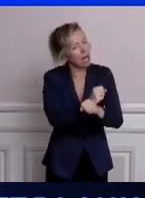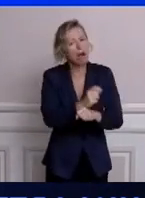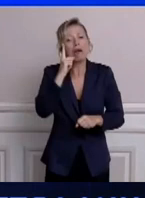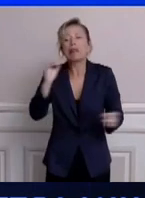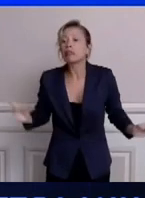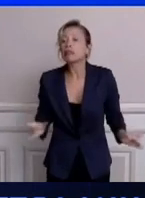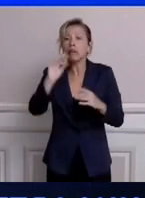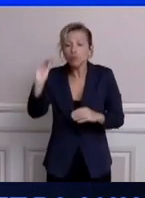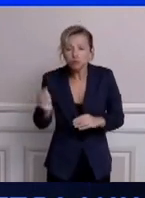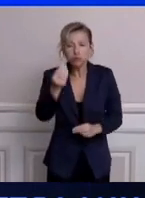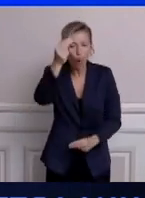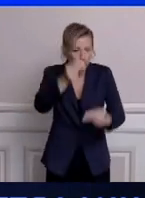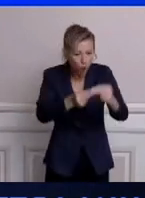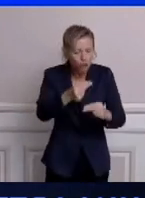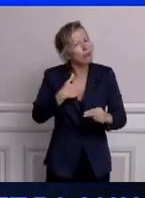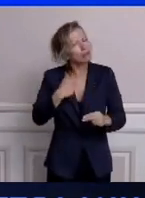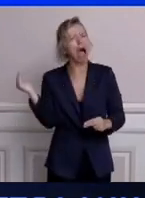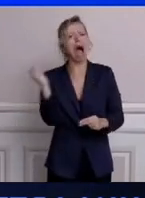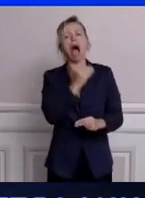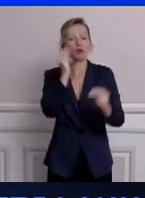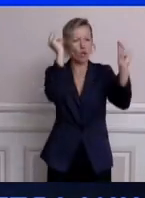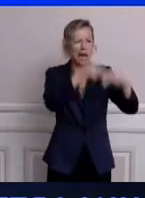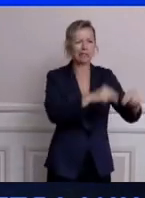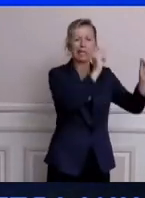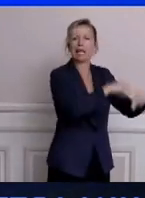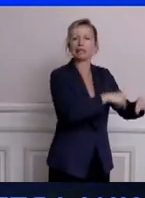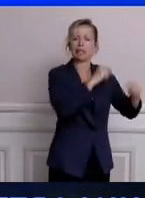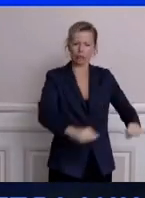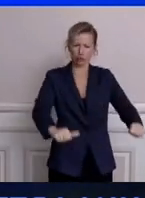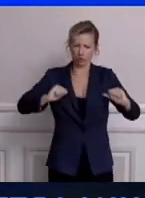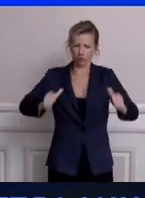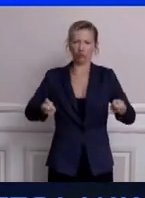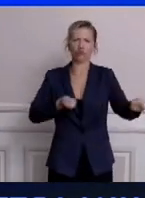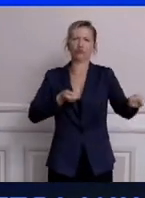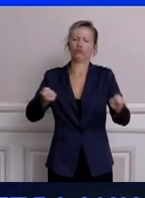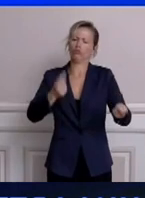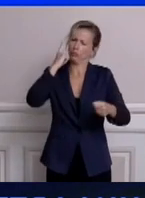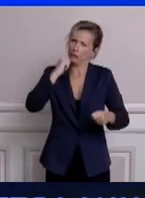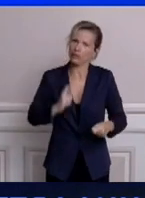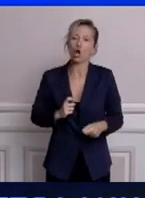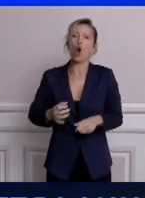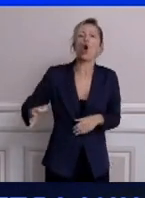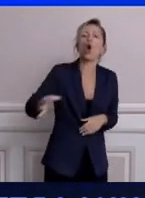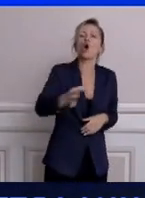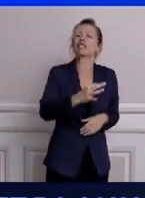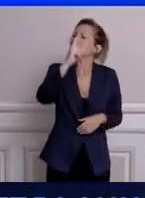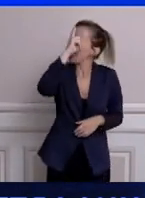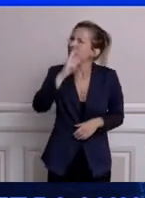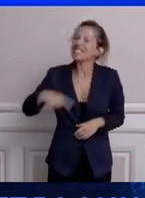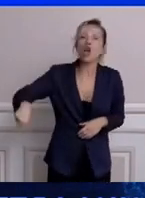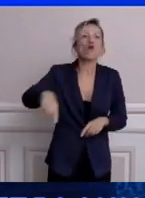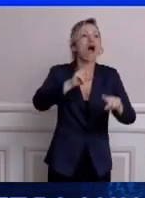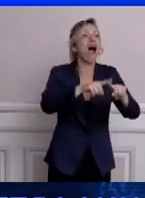και γνωρίζω να παίρνω αποφάσεις. Γνωρίζω κάθε σπιθαμή των νησιών μας. Ξέρω τους ανθρώπους τους, την περηφάνεια τους,